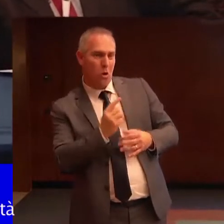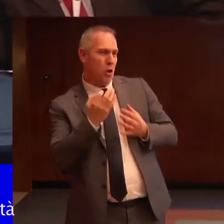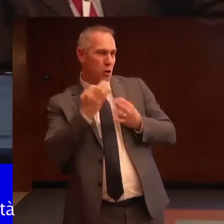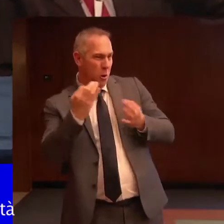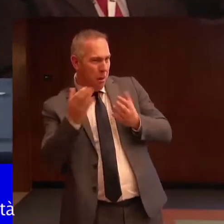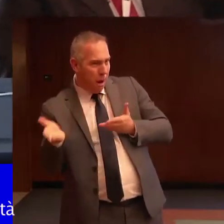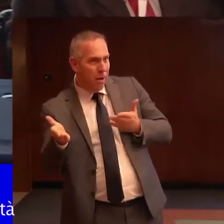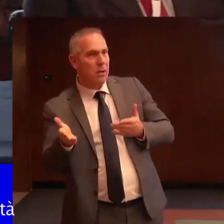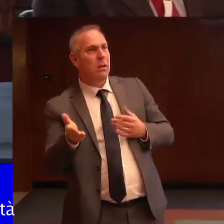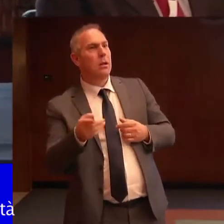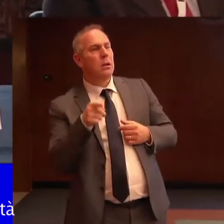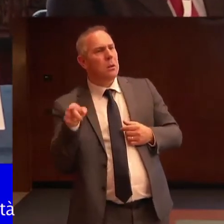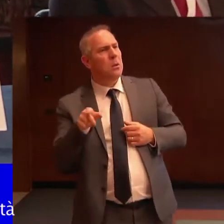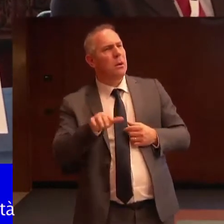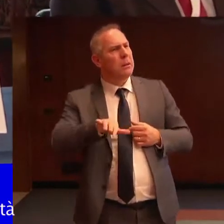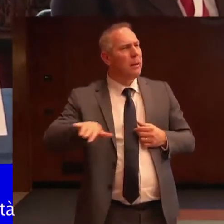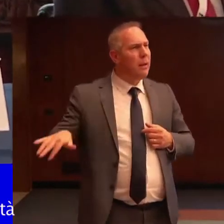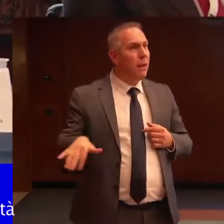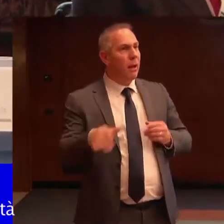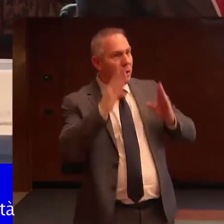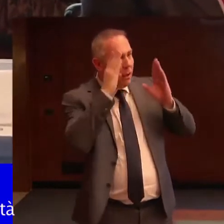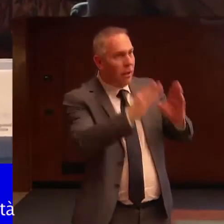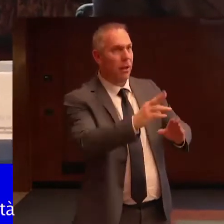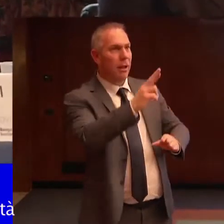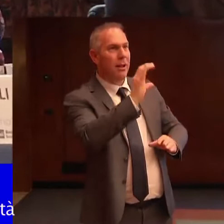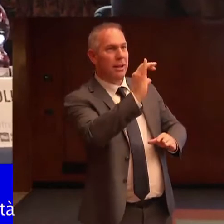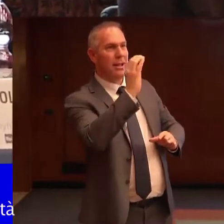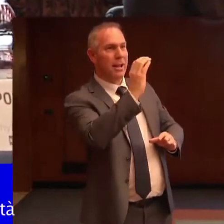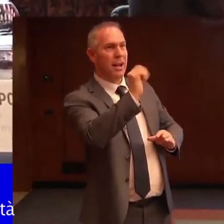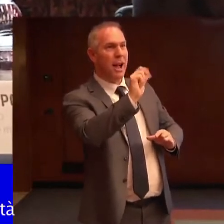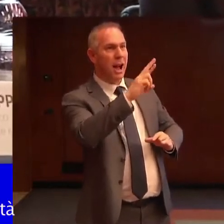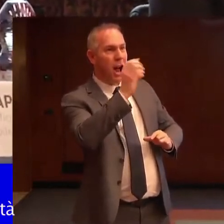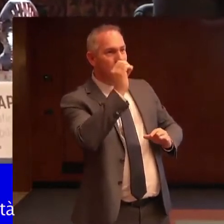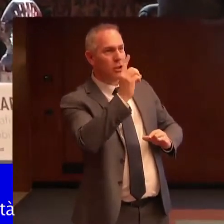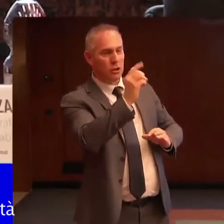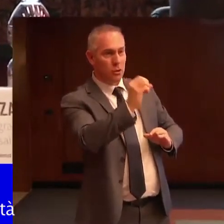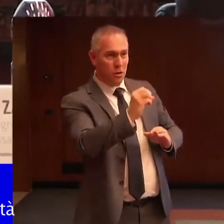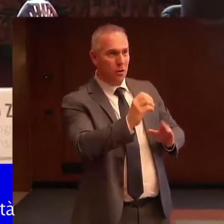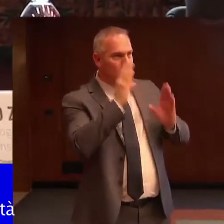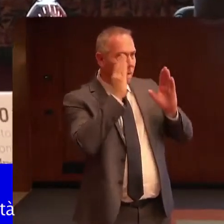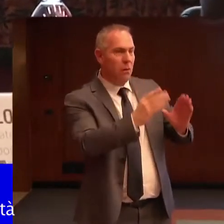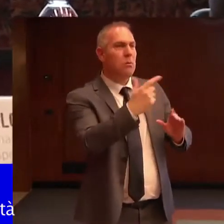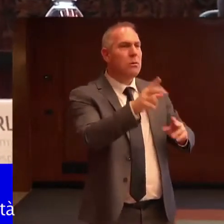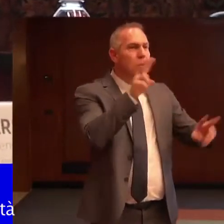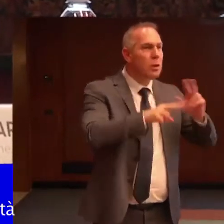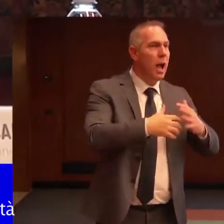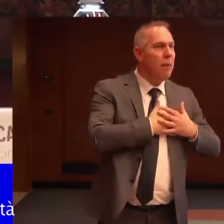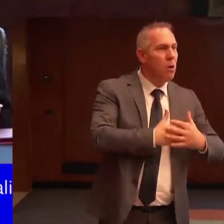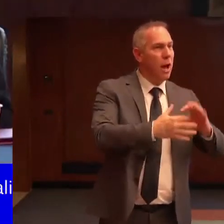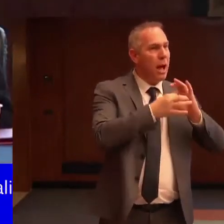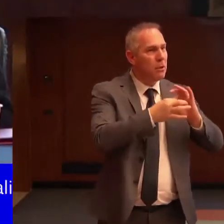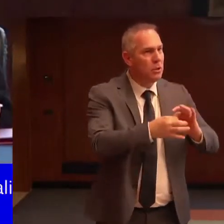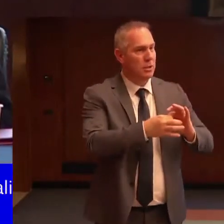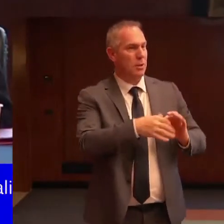quasi l'interesse rispetto alle vicende vissute da Riccardo. La ricerca di un lavoro vero, dell'amore e delle amicizie sono la ricerca della dignità e